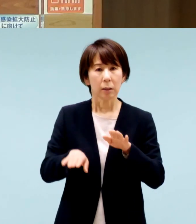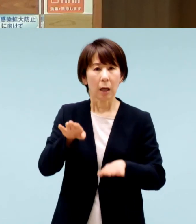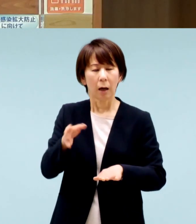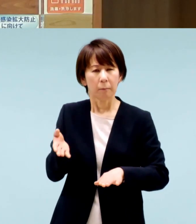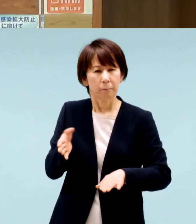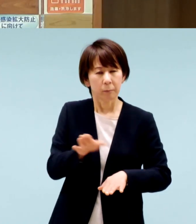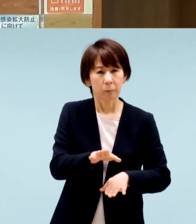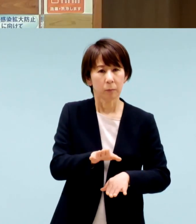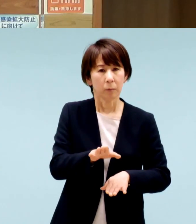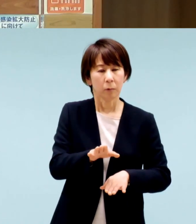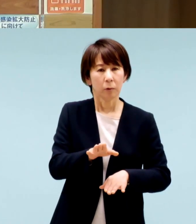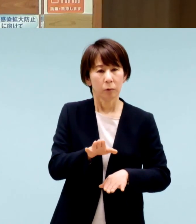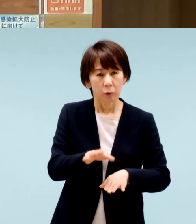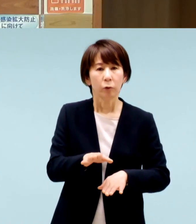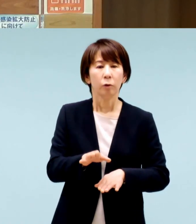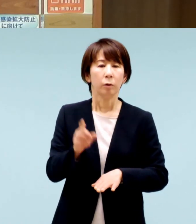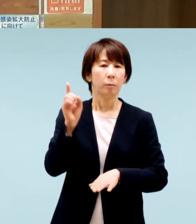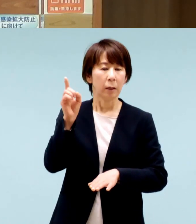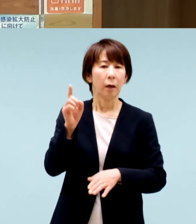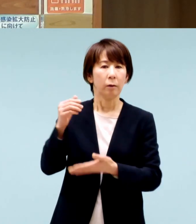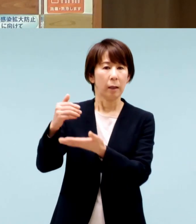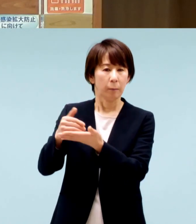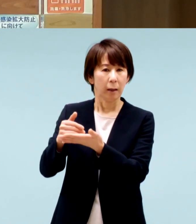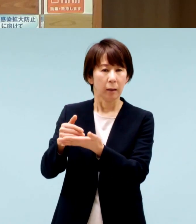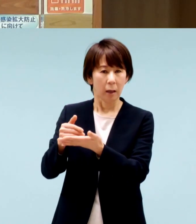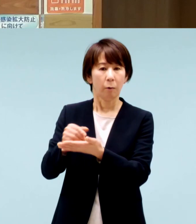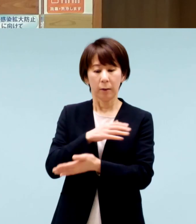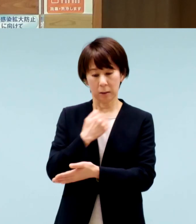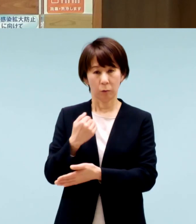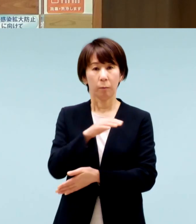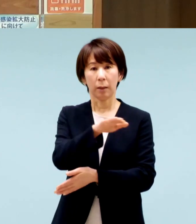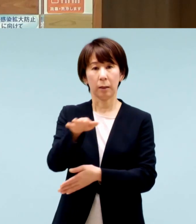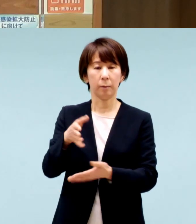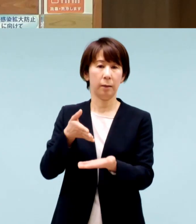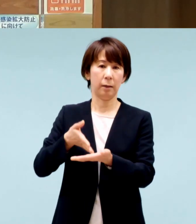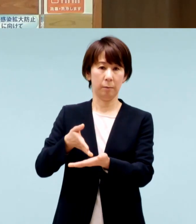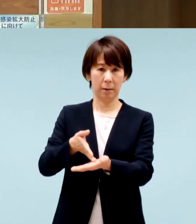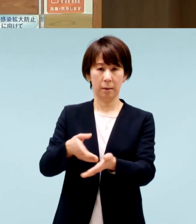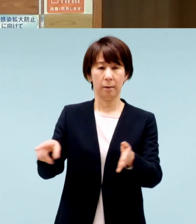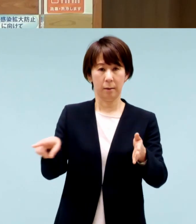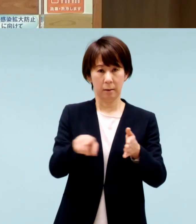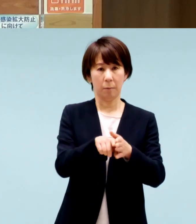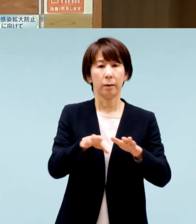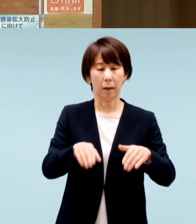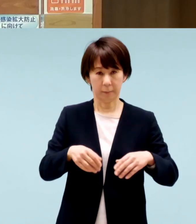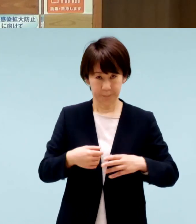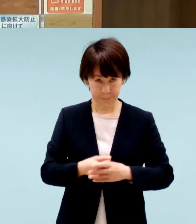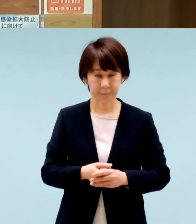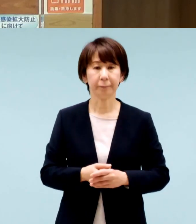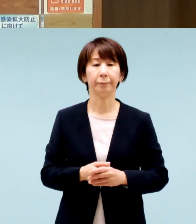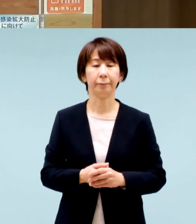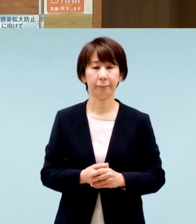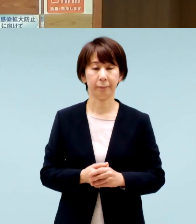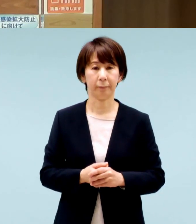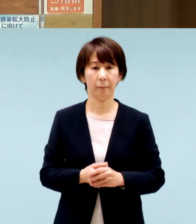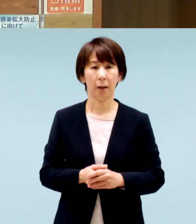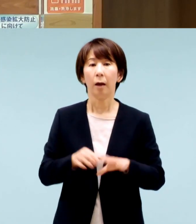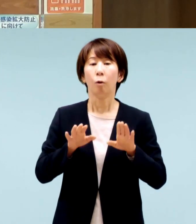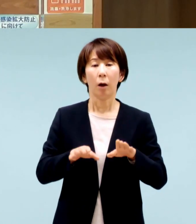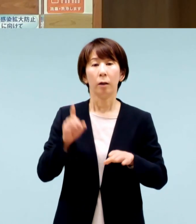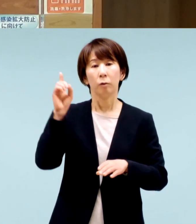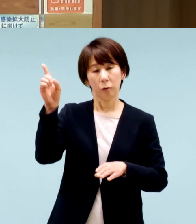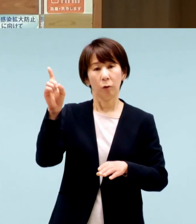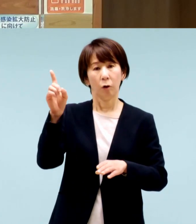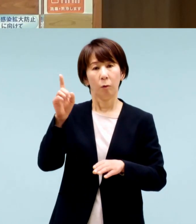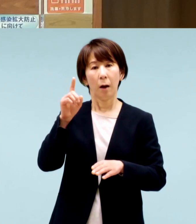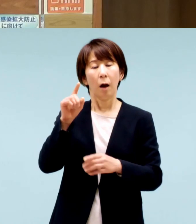検討いただきたいということで、今までお話をしてきましたけども、今回の基本的対処方針の見直しで、明